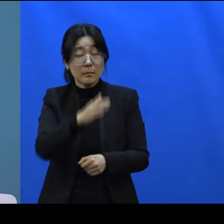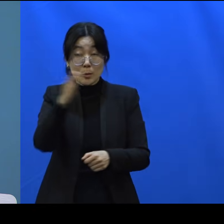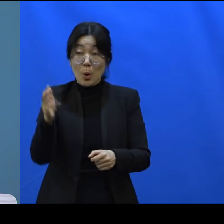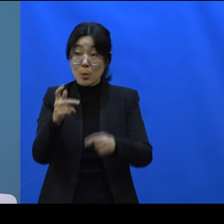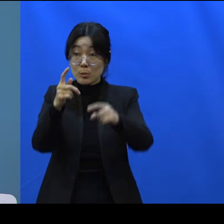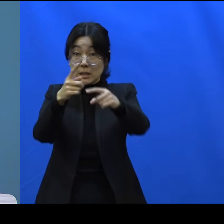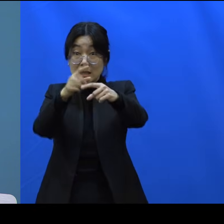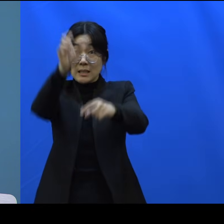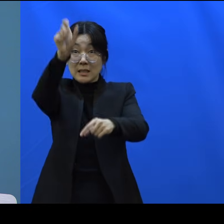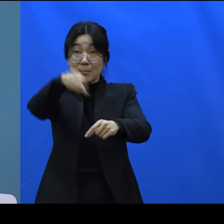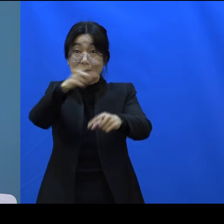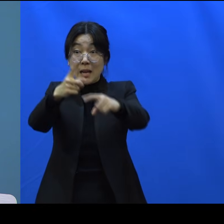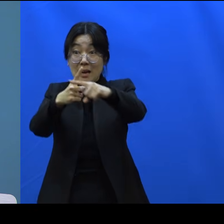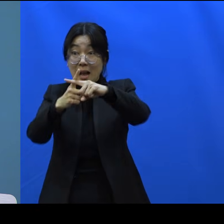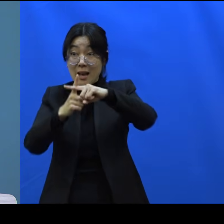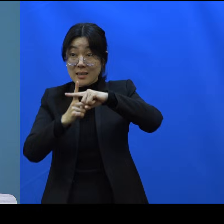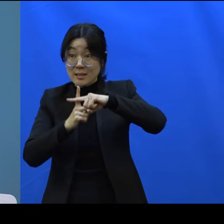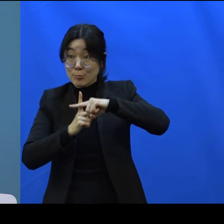거잖아요.